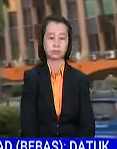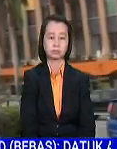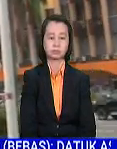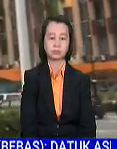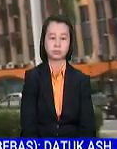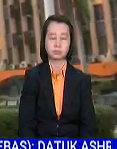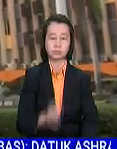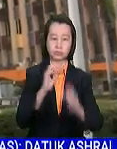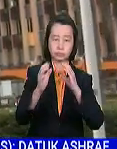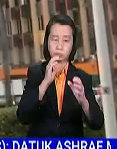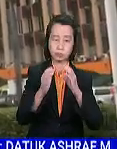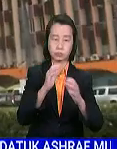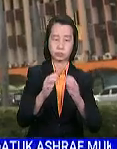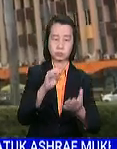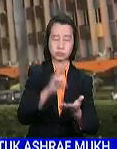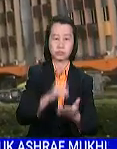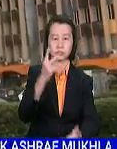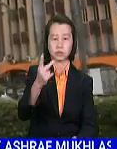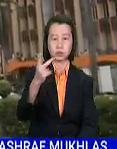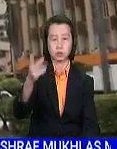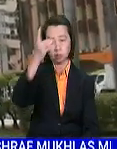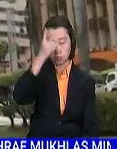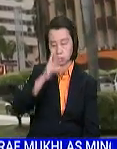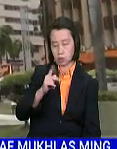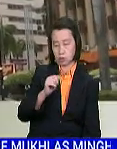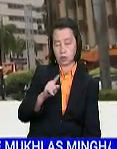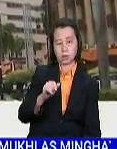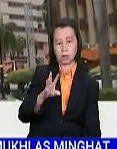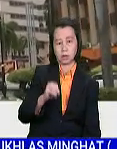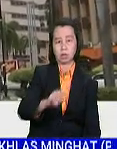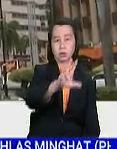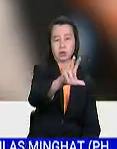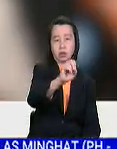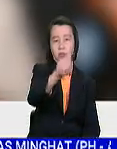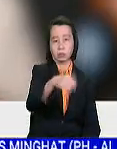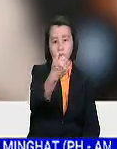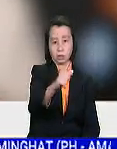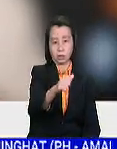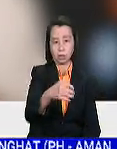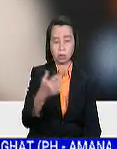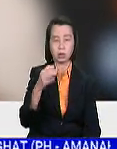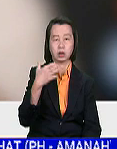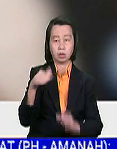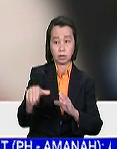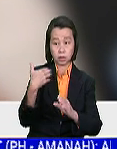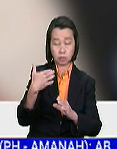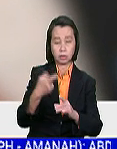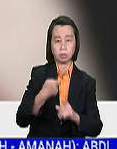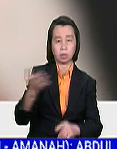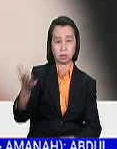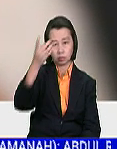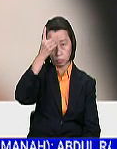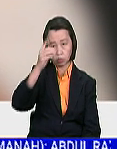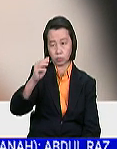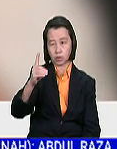bercakar dalam tidak media di Kota Kinabalu Datuk azim berkata pada 30 oktober lalu satu email diterima daripada Datu